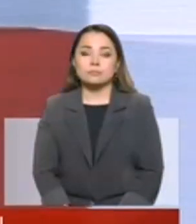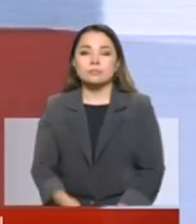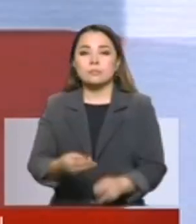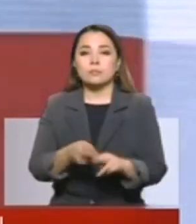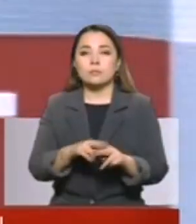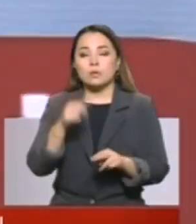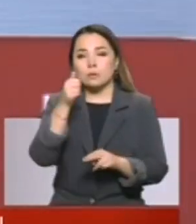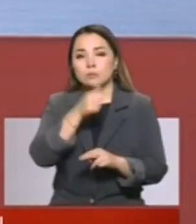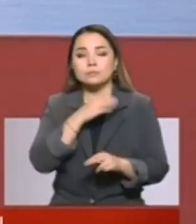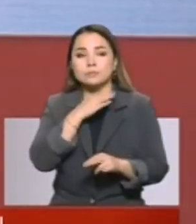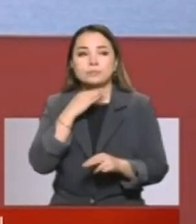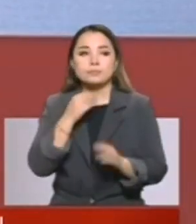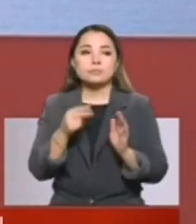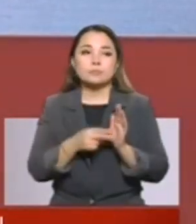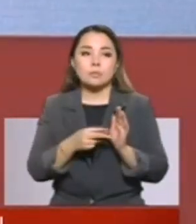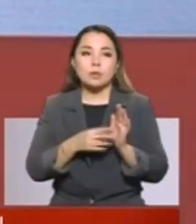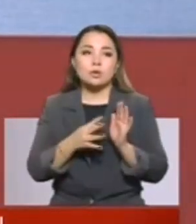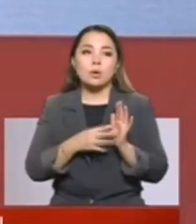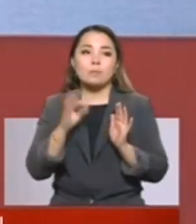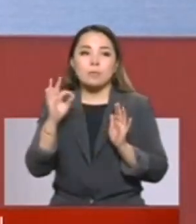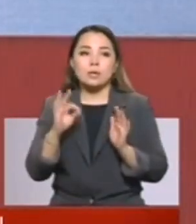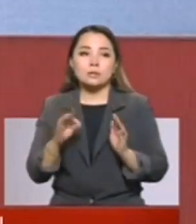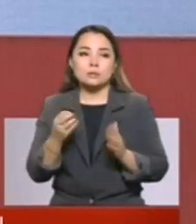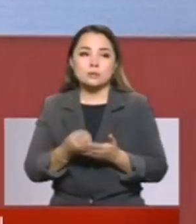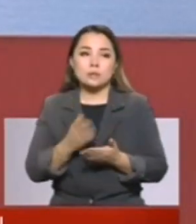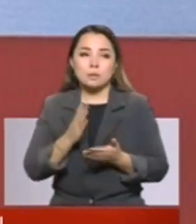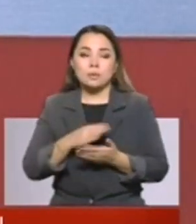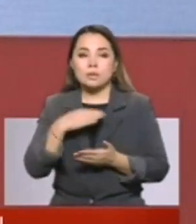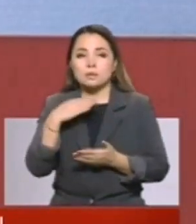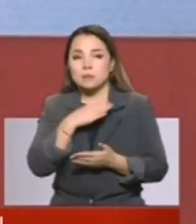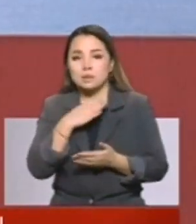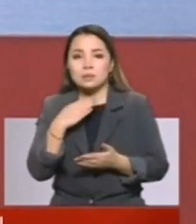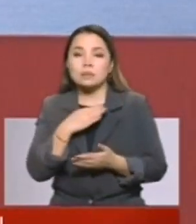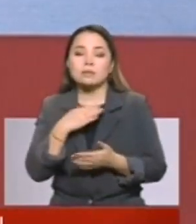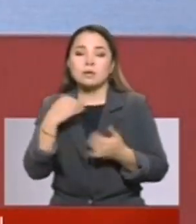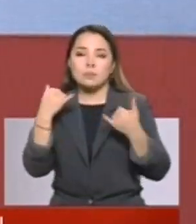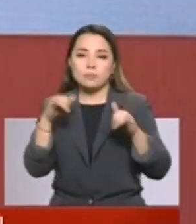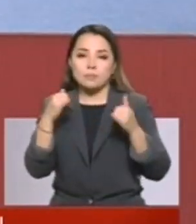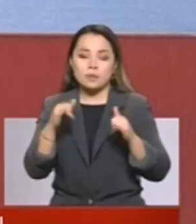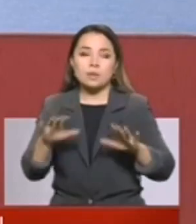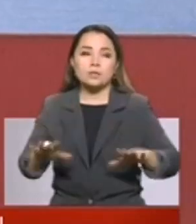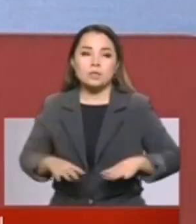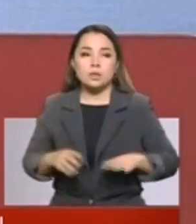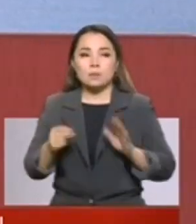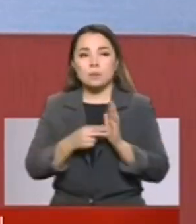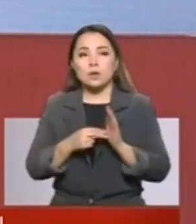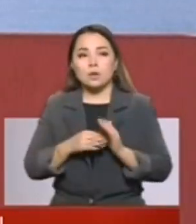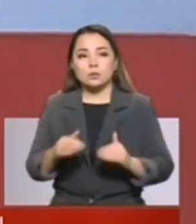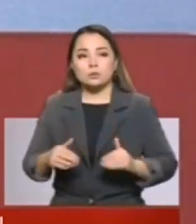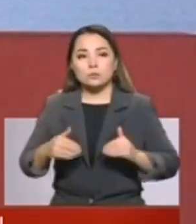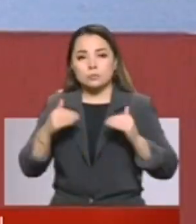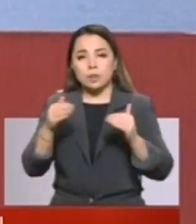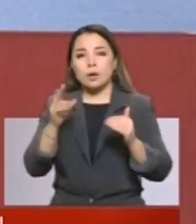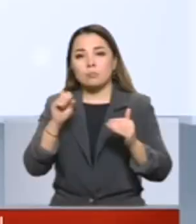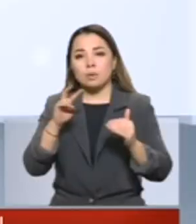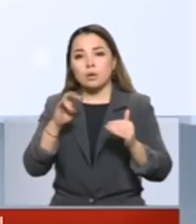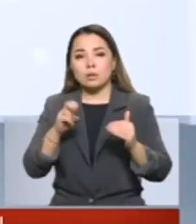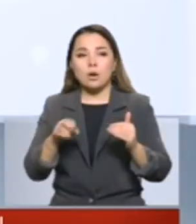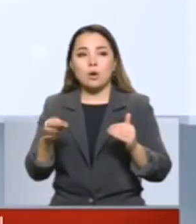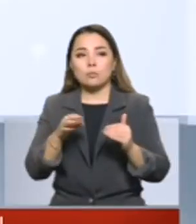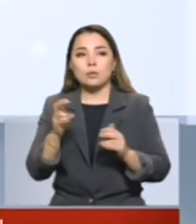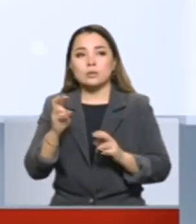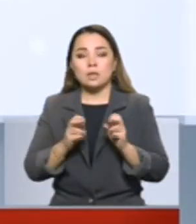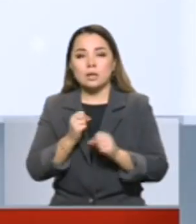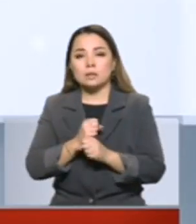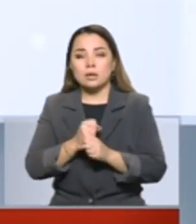Биыл ет бағасы 9%-ға қымбаттады. Әсіресе сыйыр мен жылқы етінің бағасы көтерілген. Өңірлер бойынша Ақмола облысында